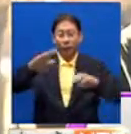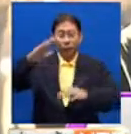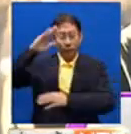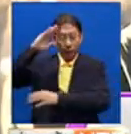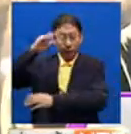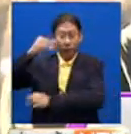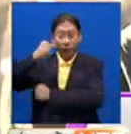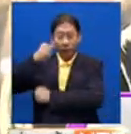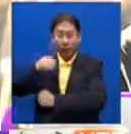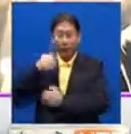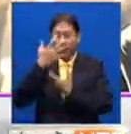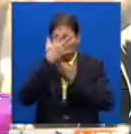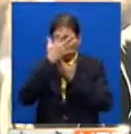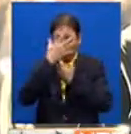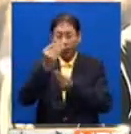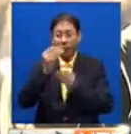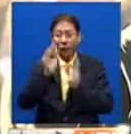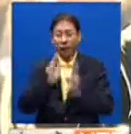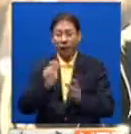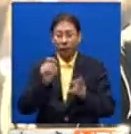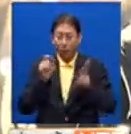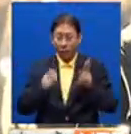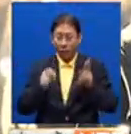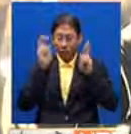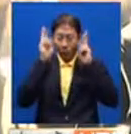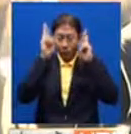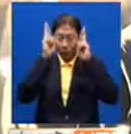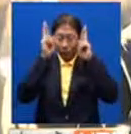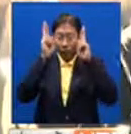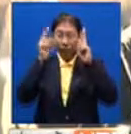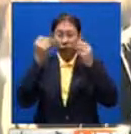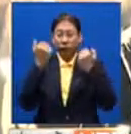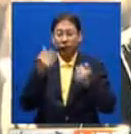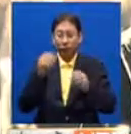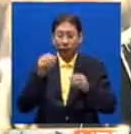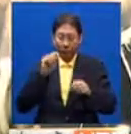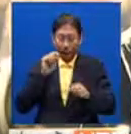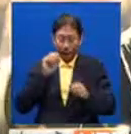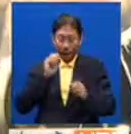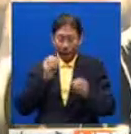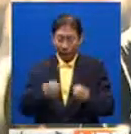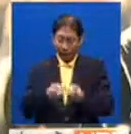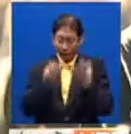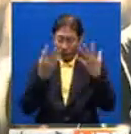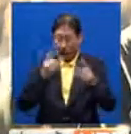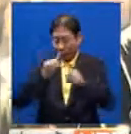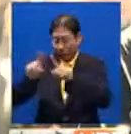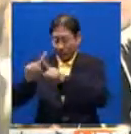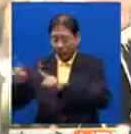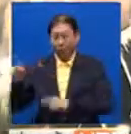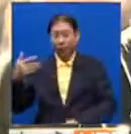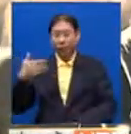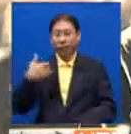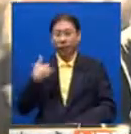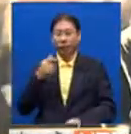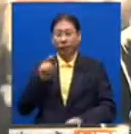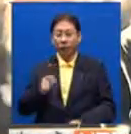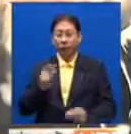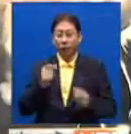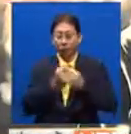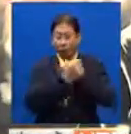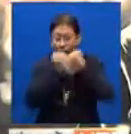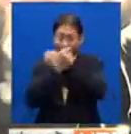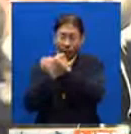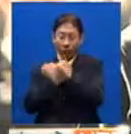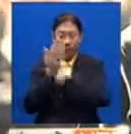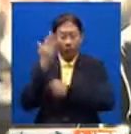องนะครับก็มีความสนใจในเรื่องของการระมัดระวังเกี่ยวกับเรื่องการก่อเหตุต่างๆอยู่แล้วนะครับเนื่องจากเราก็ได้รับท